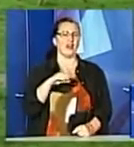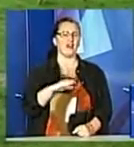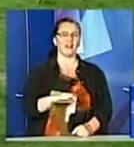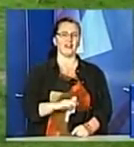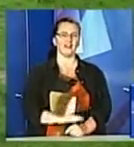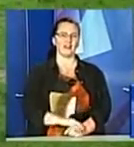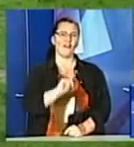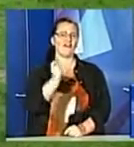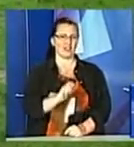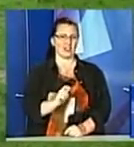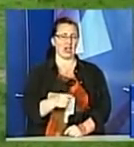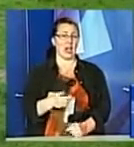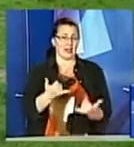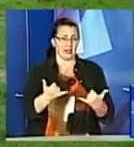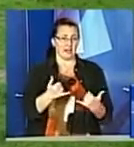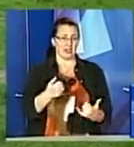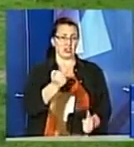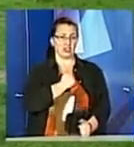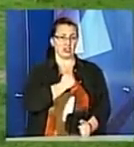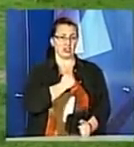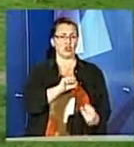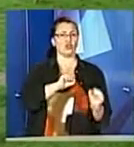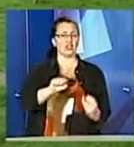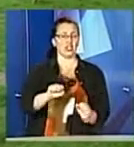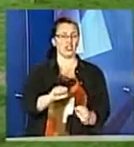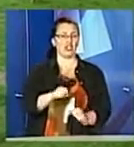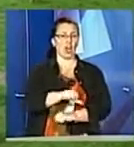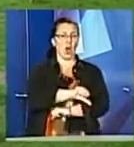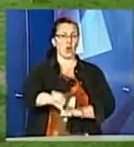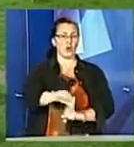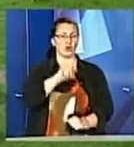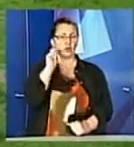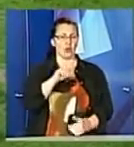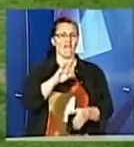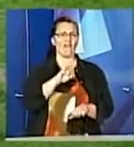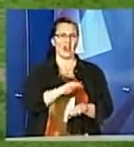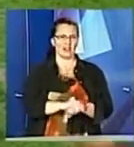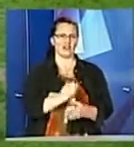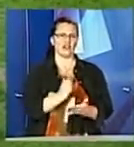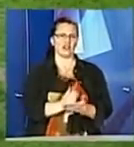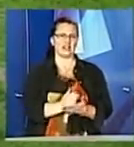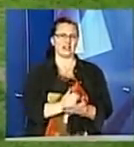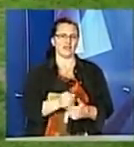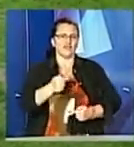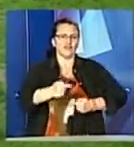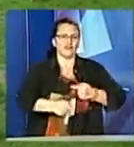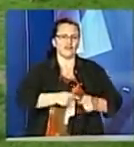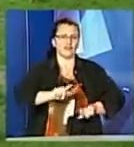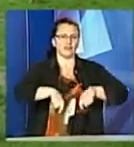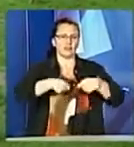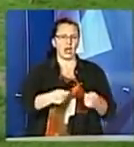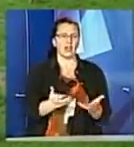солдати, які воюють і захищають зараз кордони України, фактично є спадкоємцями